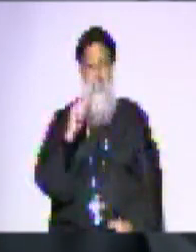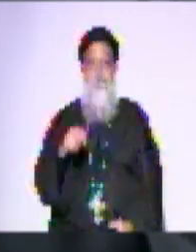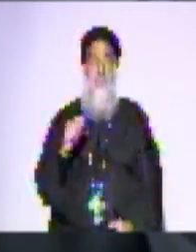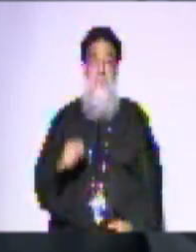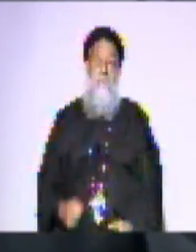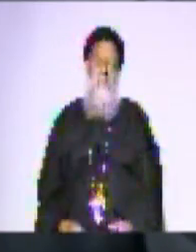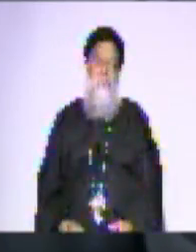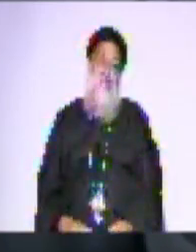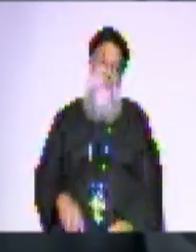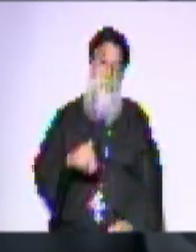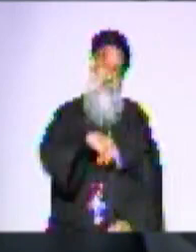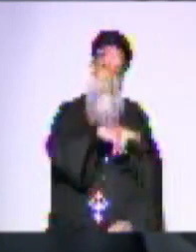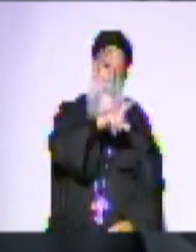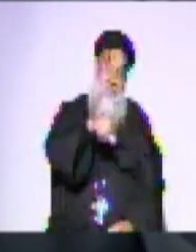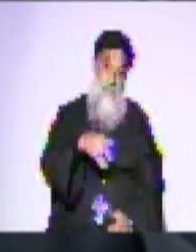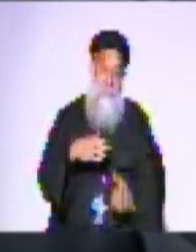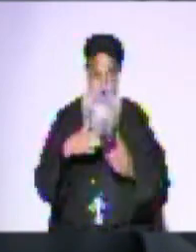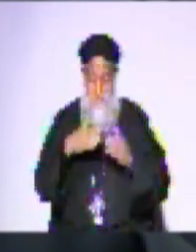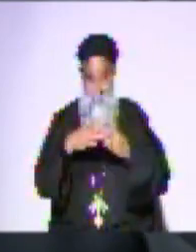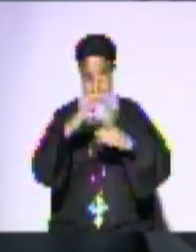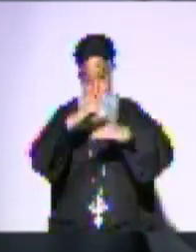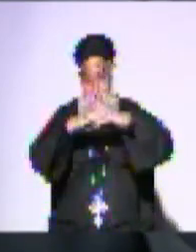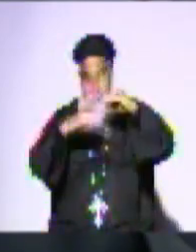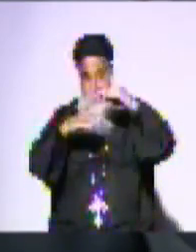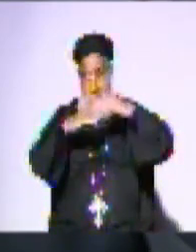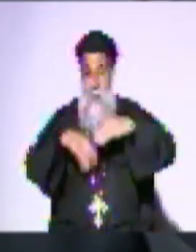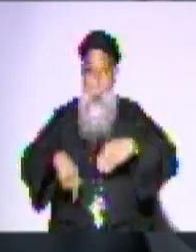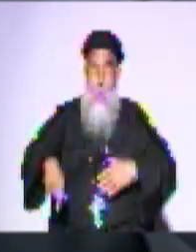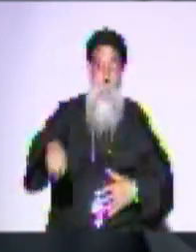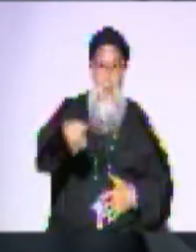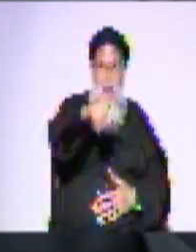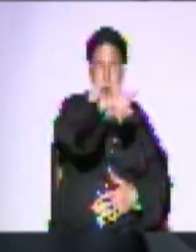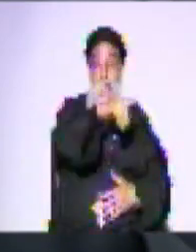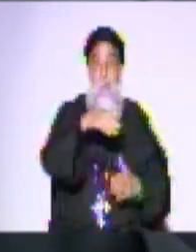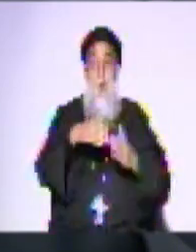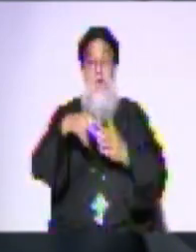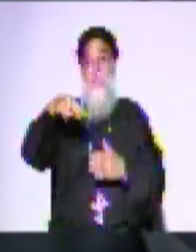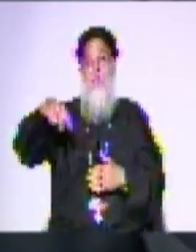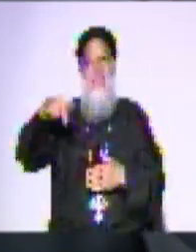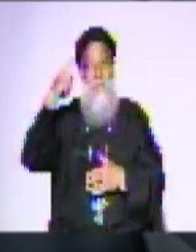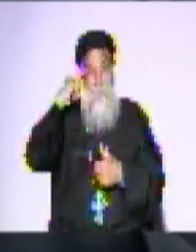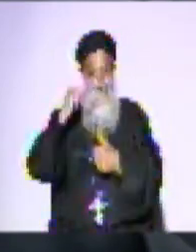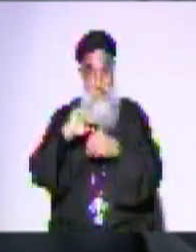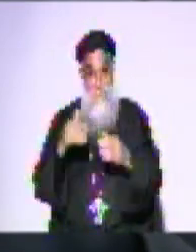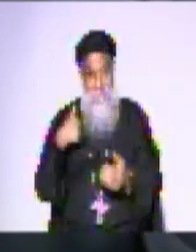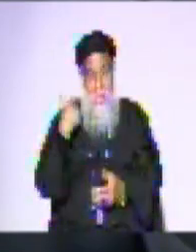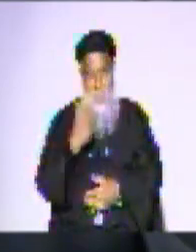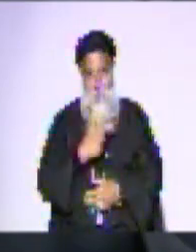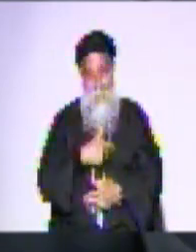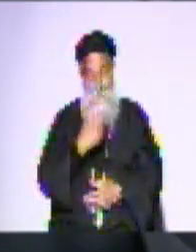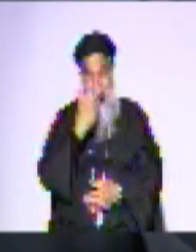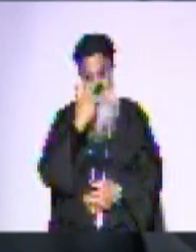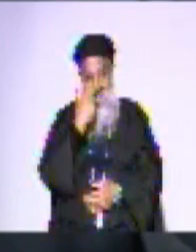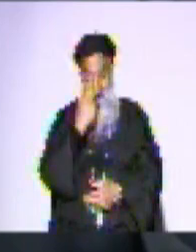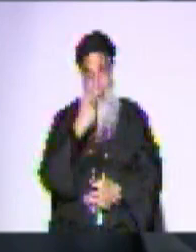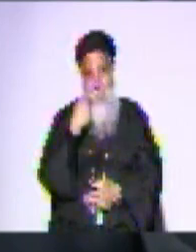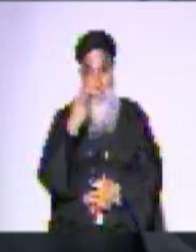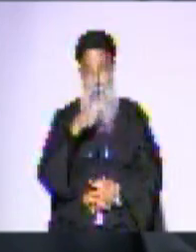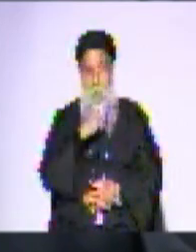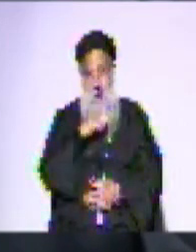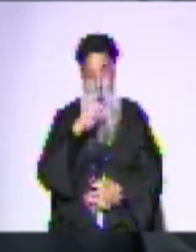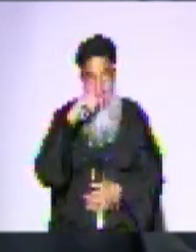المعمودية يقول إذ كان الفلك يبنى الذي فيه خلص قليلون أي ثماني أنفس بالماء الذي مثاله يخلصنا